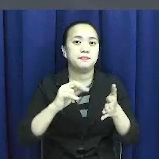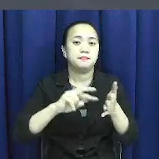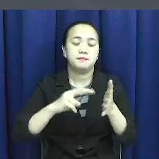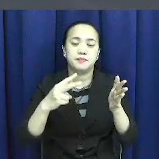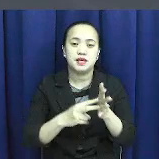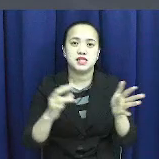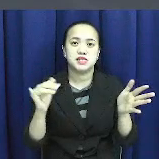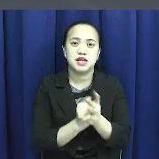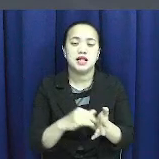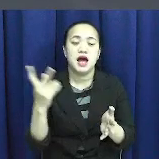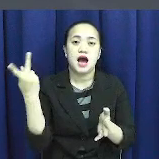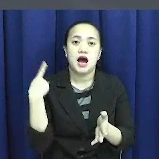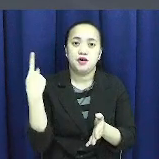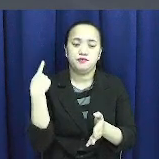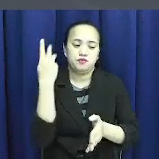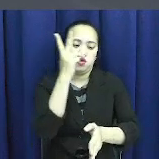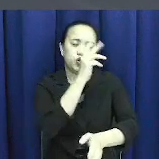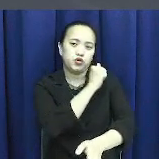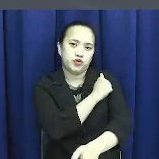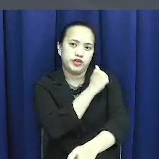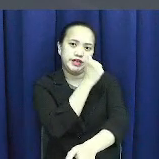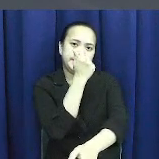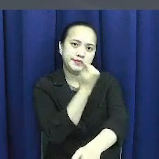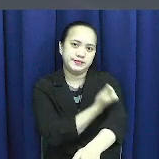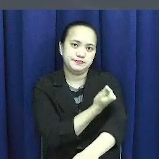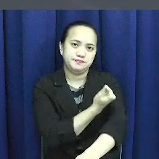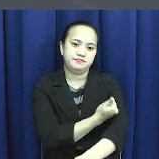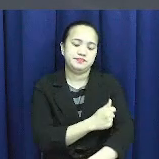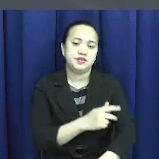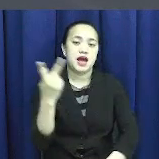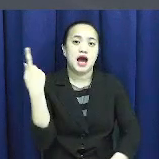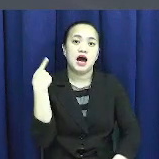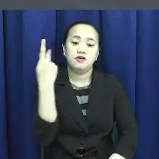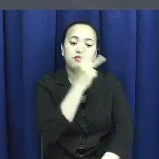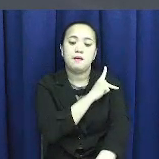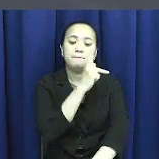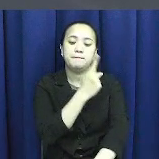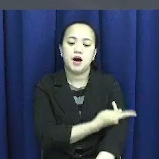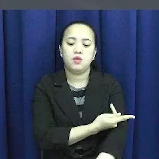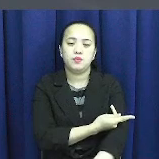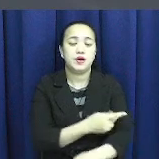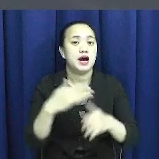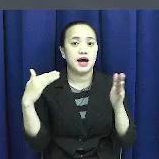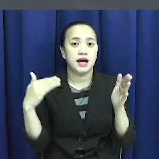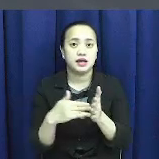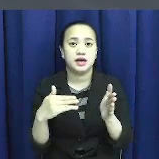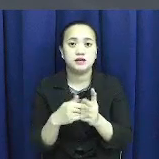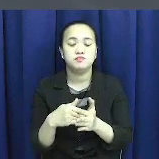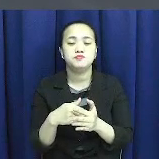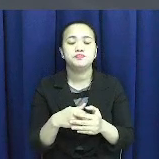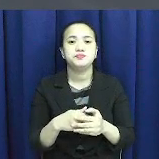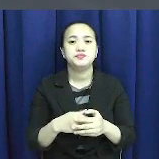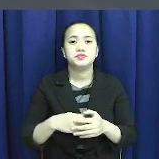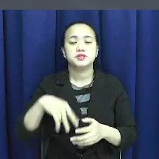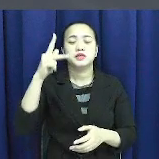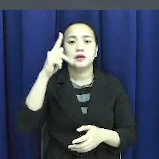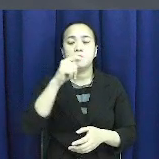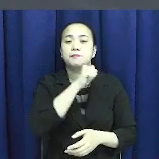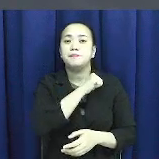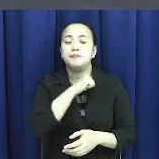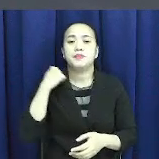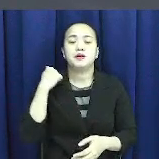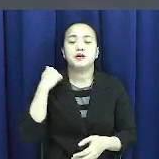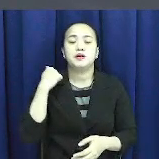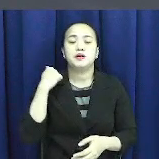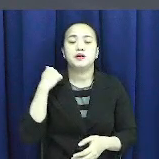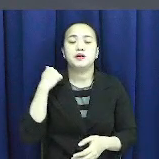is in authority. So sa madaling salita po, yung priesthood po natin ay para po sa mga